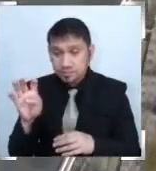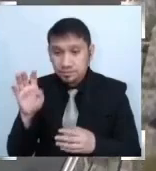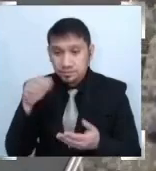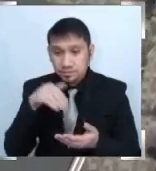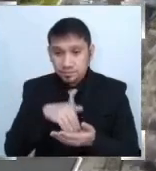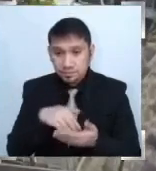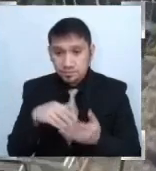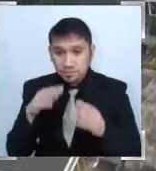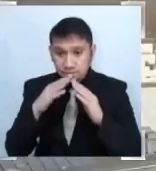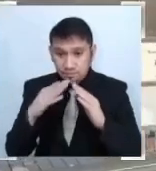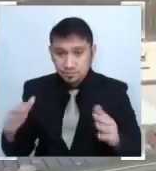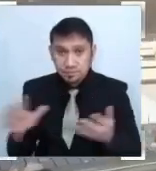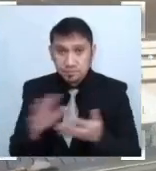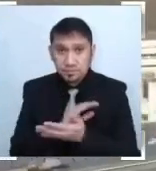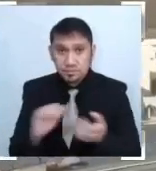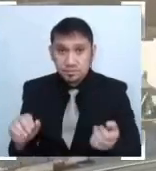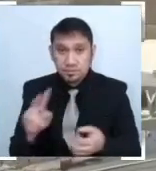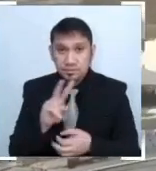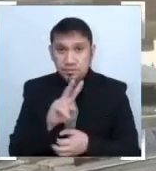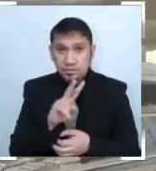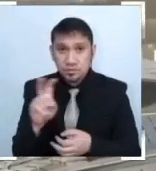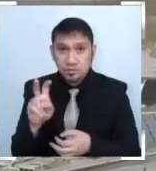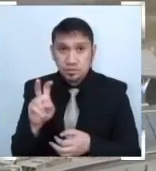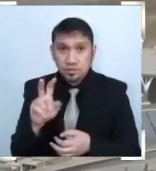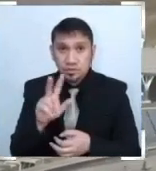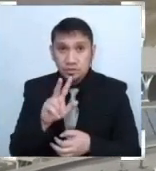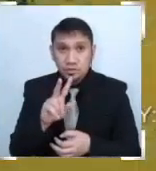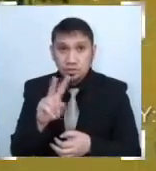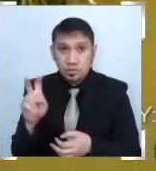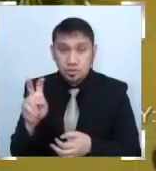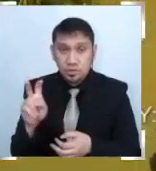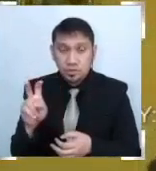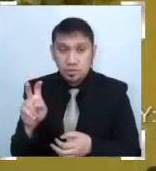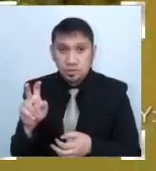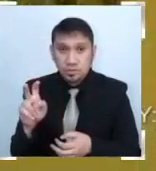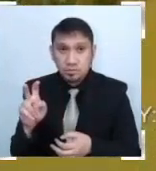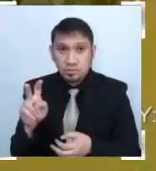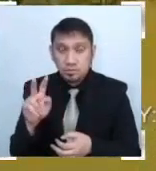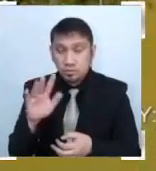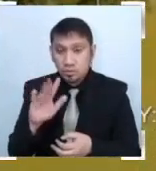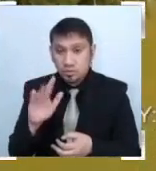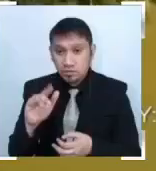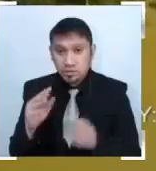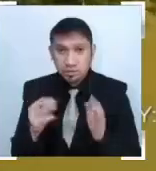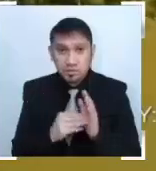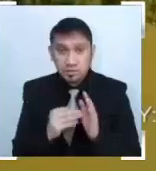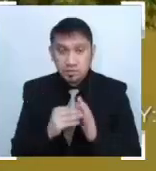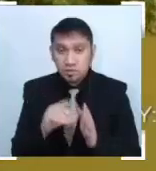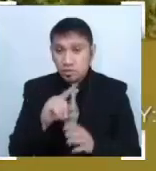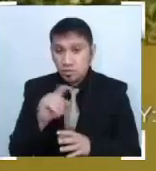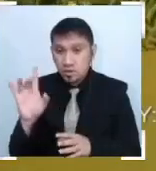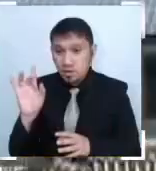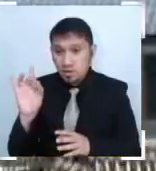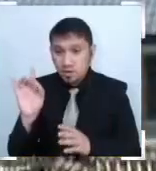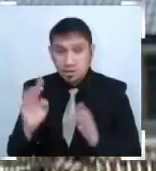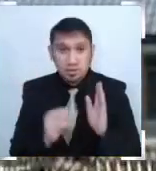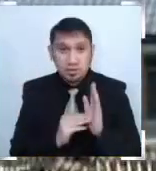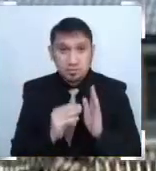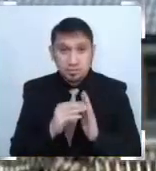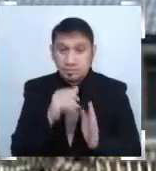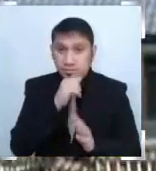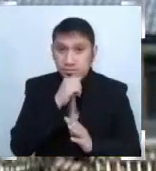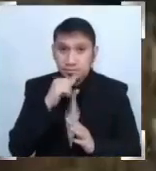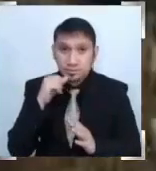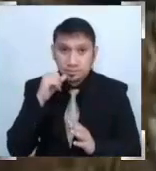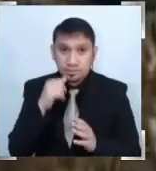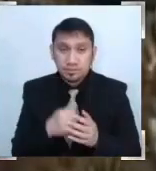225 million pesos ang halaga ng pinsala sa infrastruktura. 180 million pesos naman sa agrikultura. Sa mga